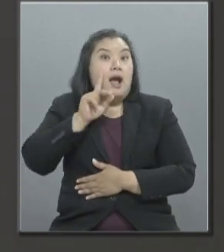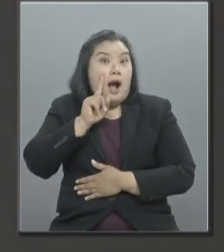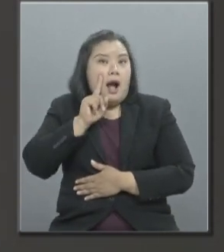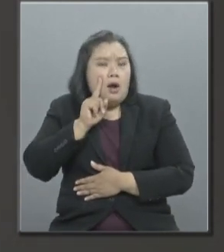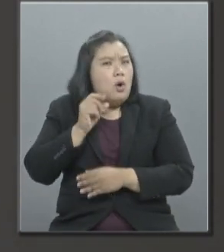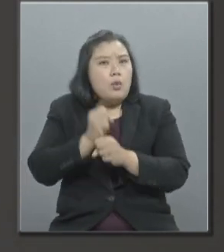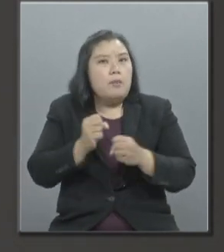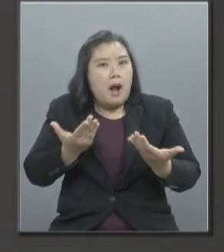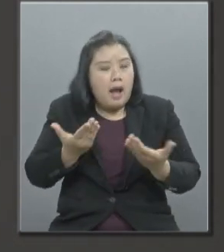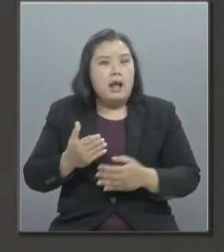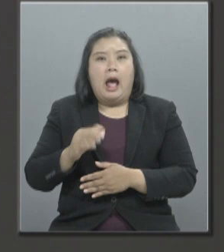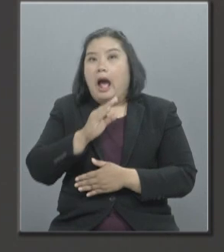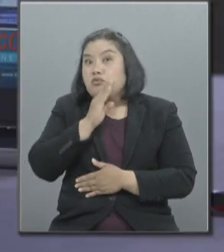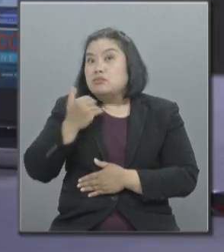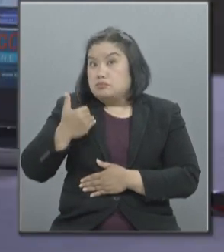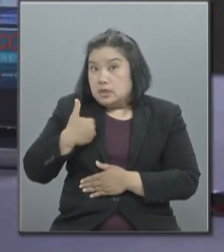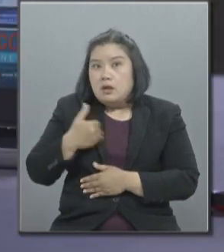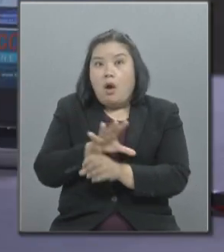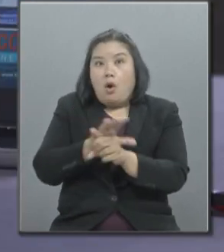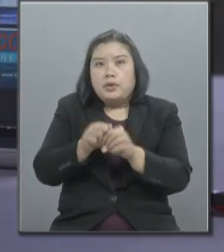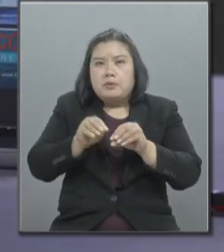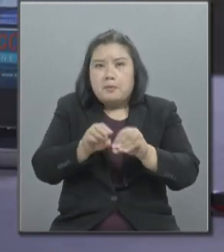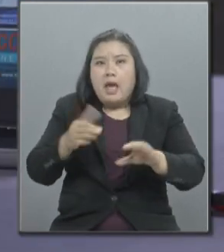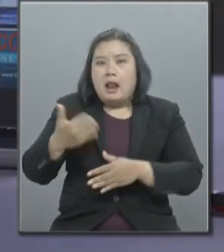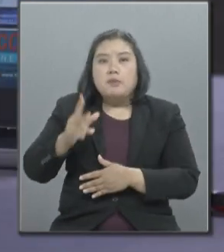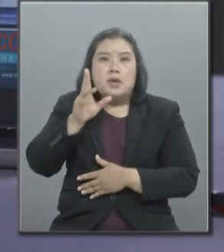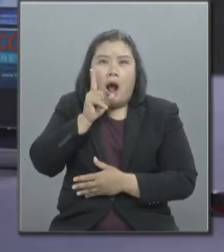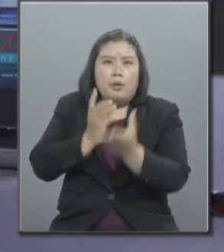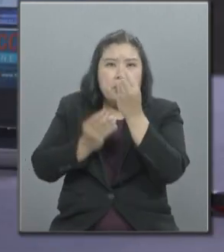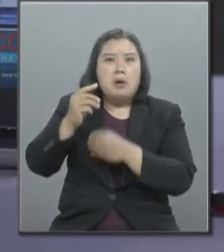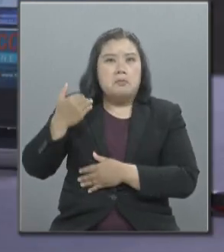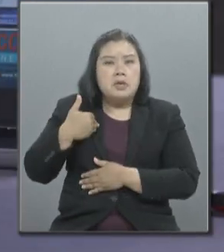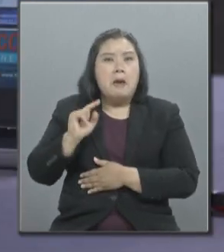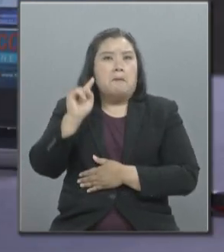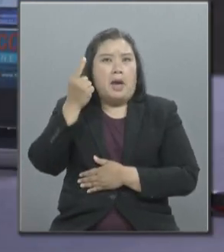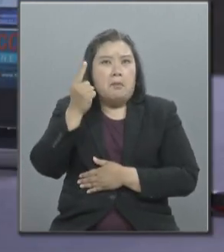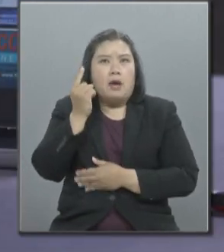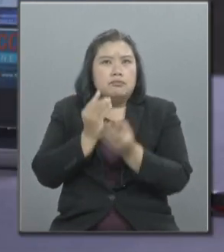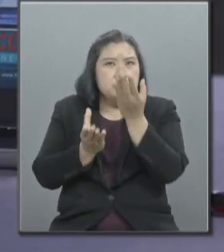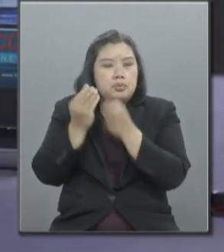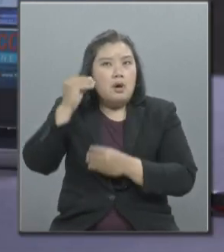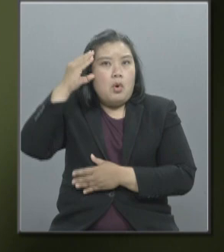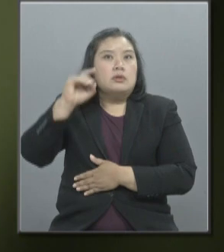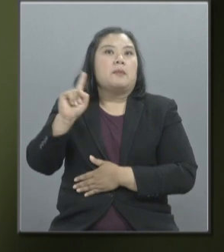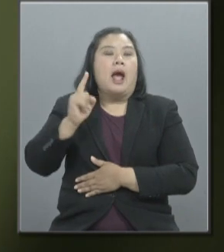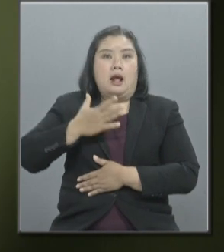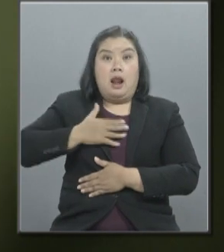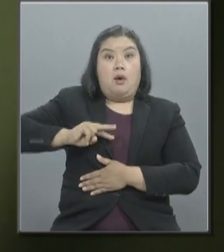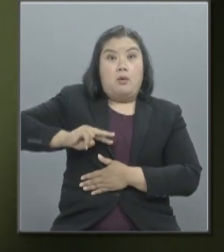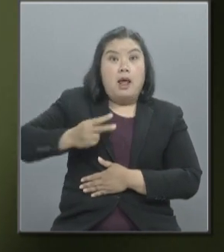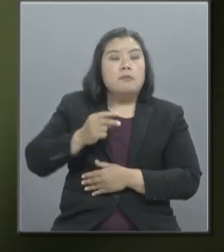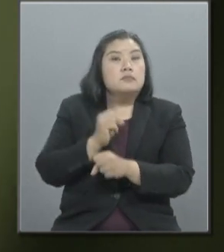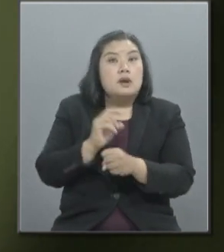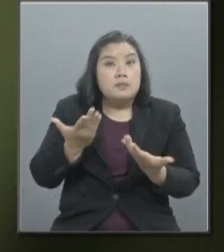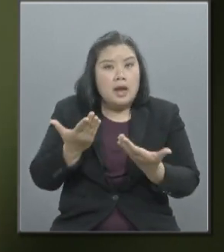ลังกันว่าในสถานการณ์วิกฤตที่มีข้อมูลข่าวสารและคำศัพท์ใหม่ๆเกิดขึ้นล่ามภาษามือจะต้องเตรียมตัวกันอย่างไร